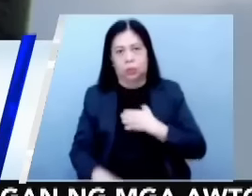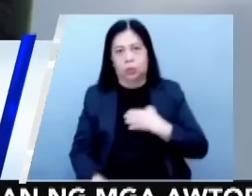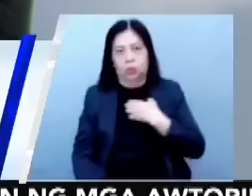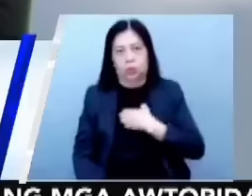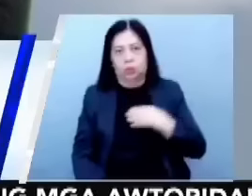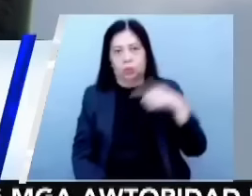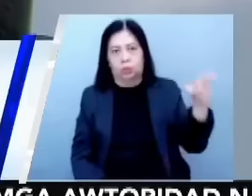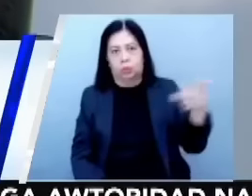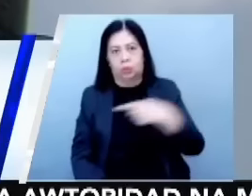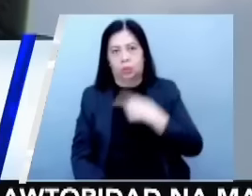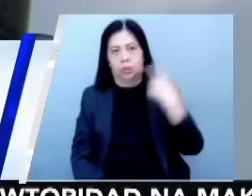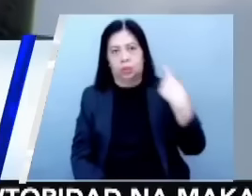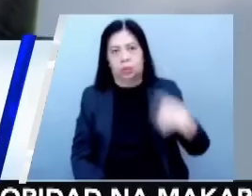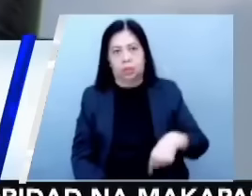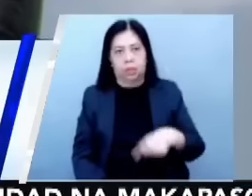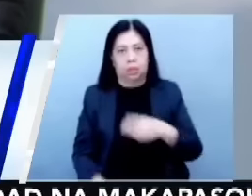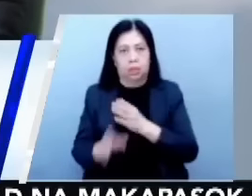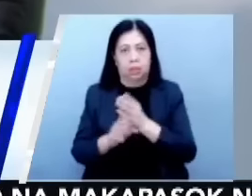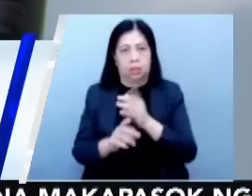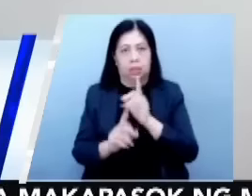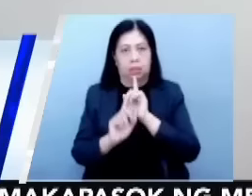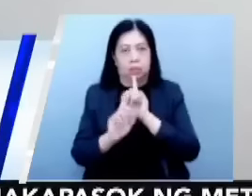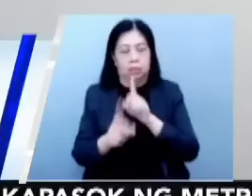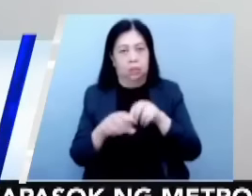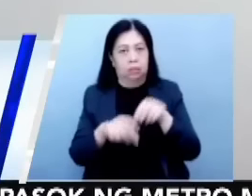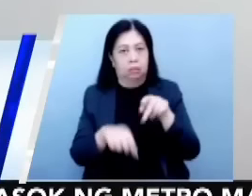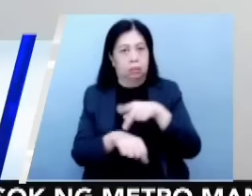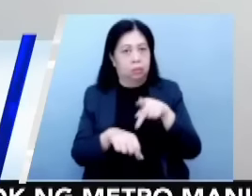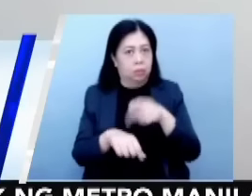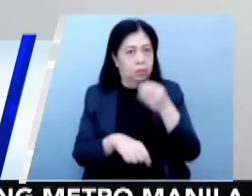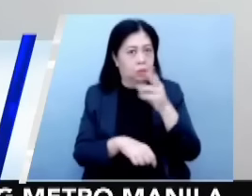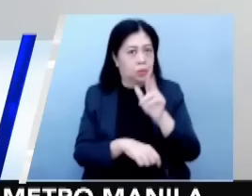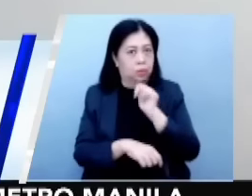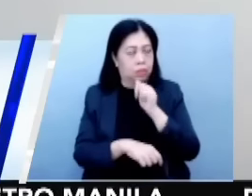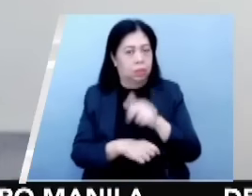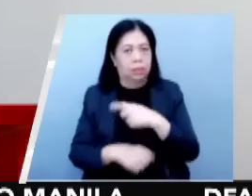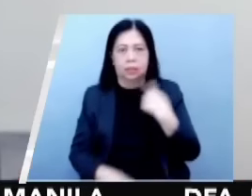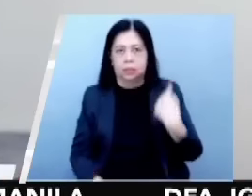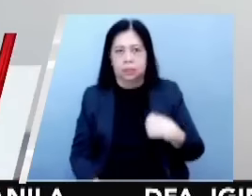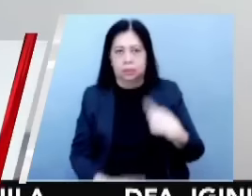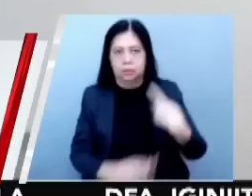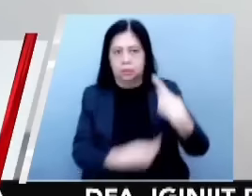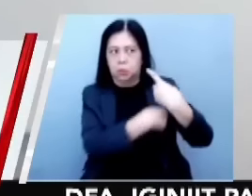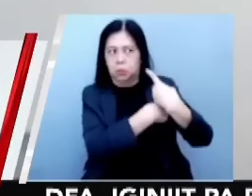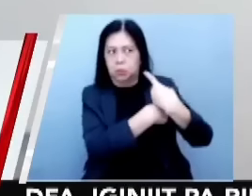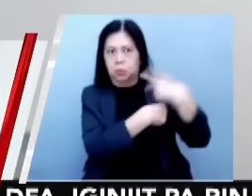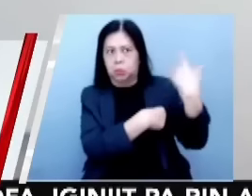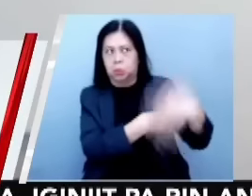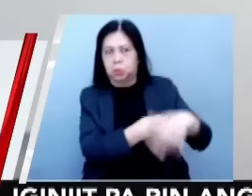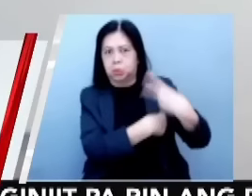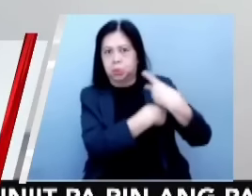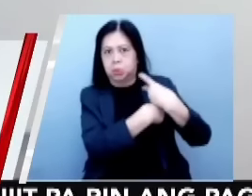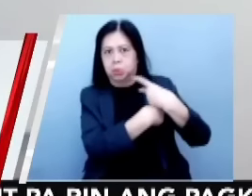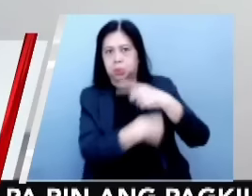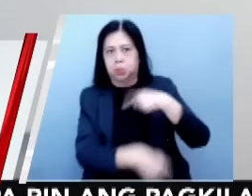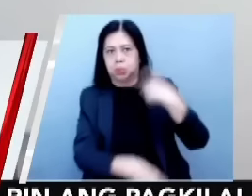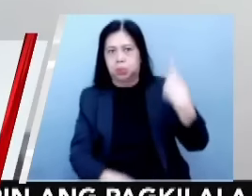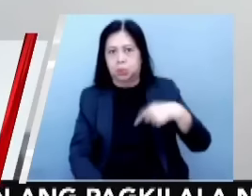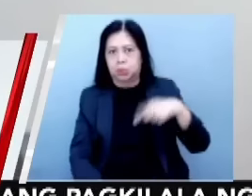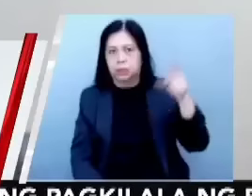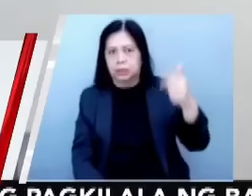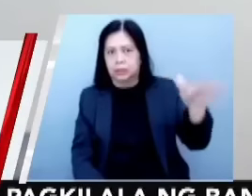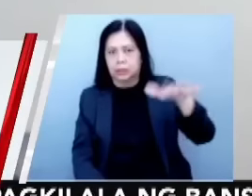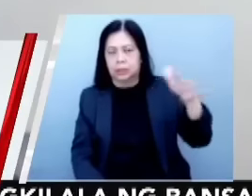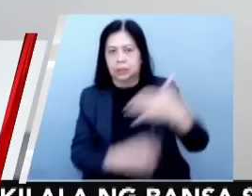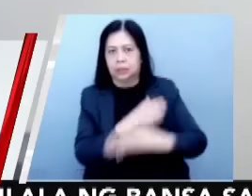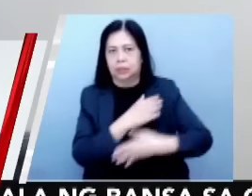Direkta man itong sabihin sa Pilipinas o hindi? China is watching us very, very closely. You know, it was